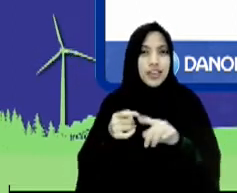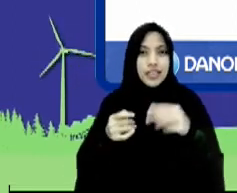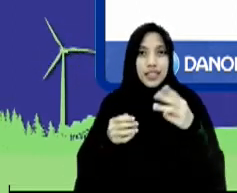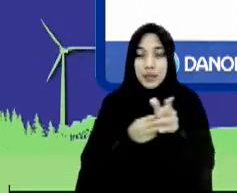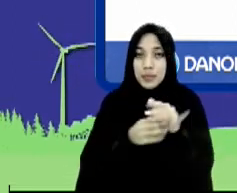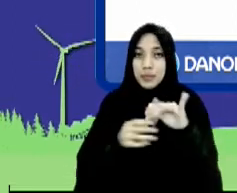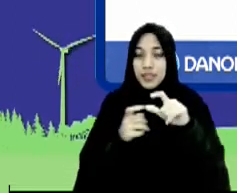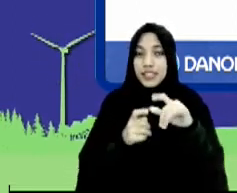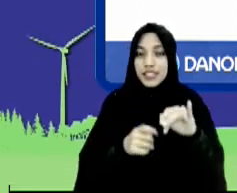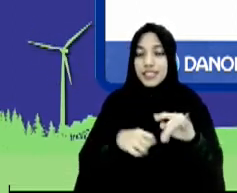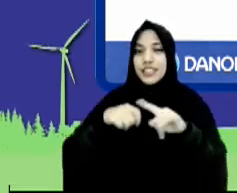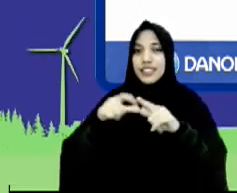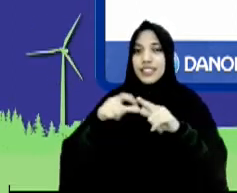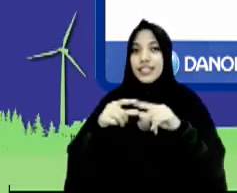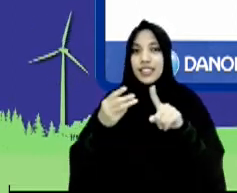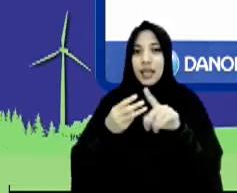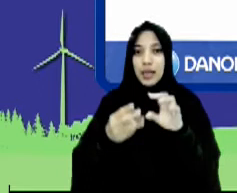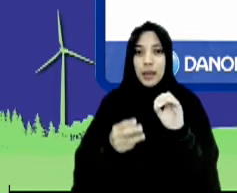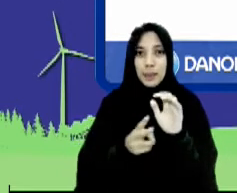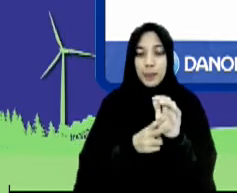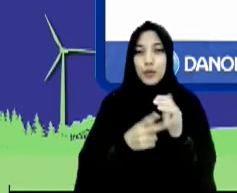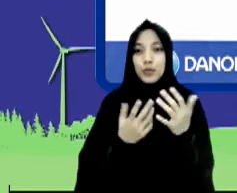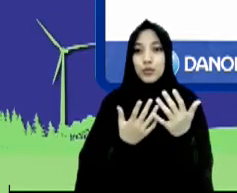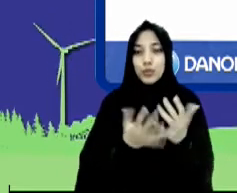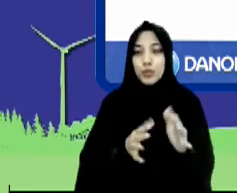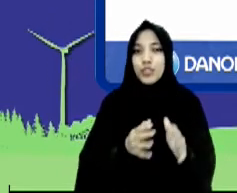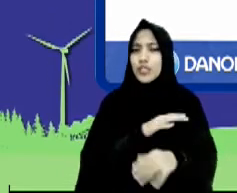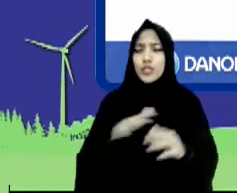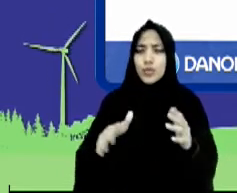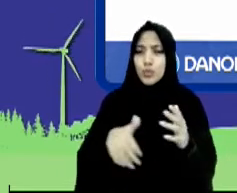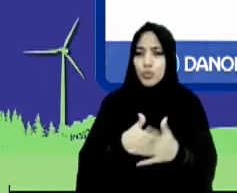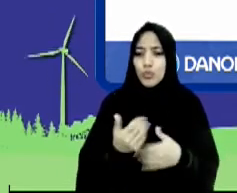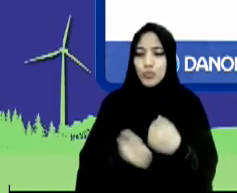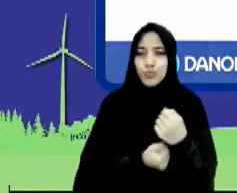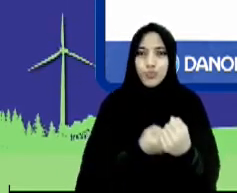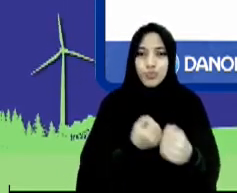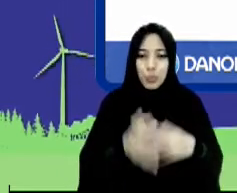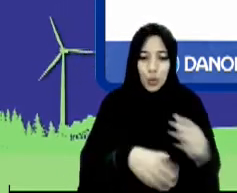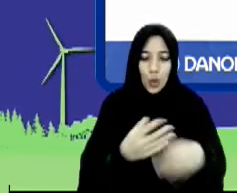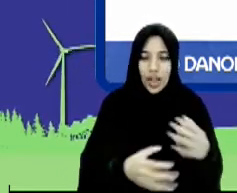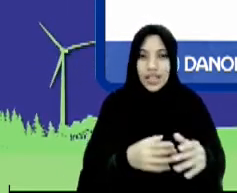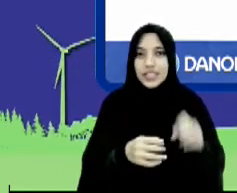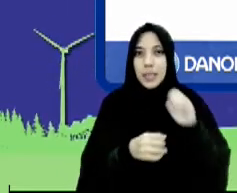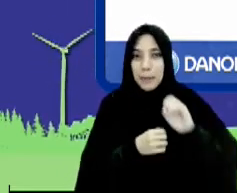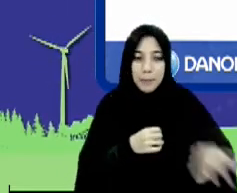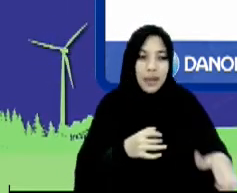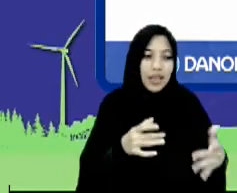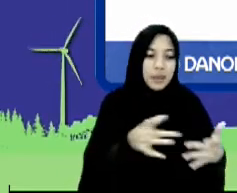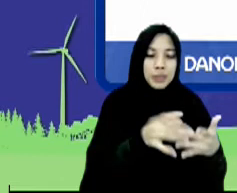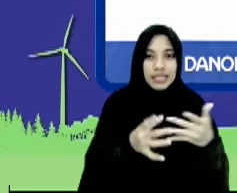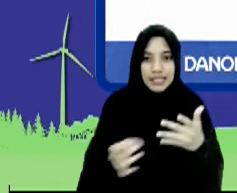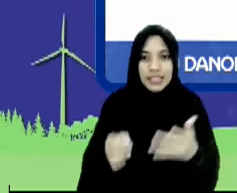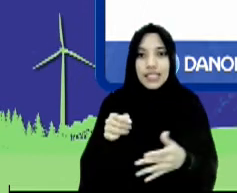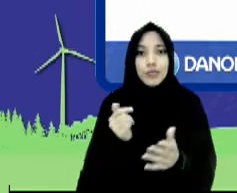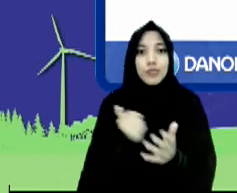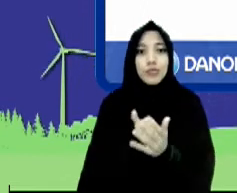infrastruktur pengelolaan sampah di Indonesia yang dapat mengelola segala macam ee sampah ya memilak kemudian memastikan ada second life-nya itu